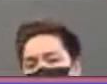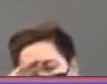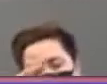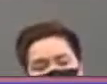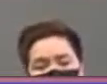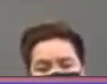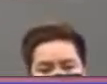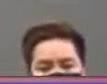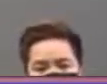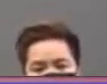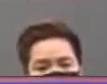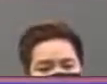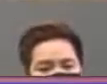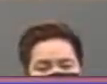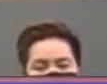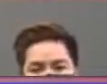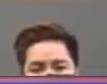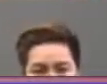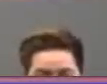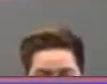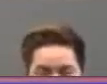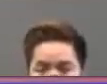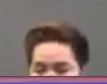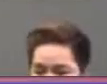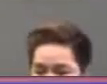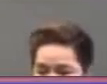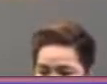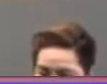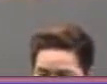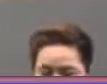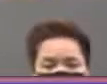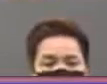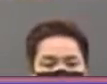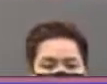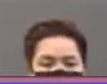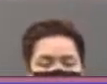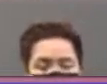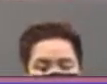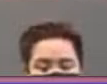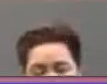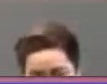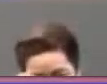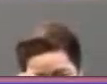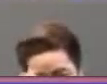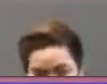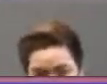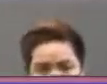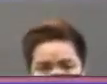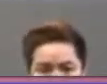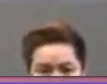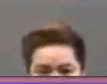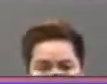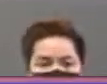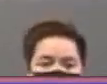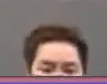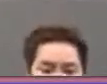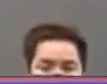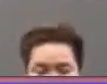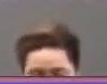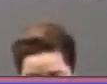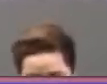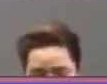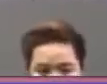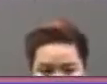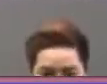กันลดความเสี่ยงการแพร่เชื้อแล้วก็รับเชื้อนะคะเพื่อช่วยลดจำนวนผู้ติดเชื้อลดลงแล้วก็ไม่เกิดเป็นระลอกใหญ่ขึ้นมาอีกค่ะท่านนายกฝ